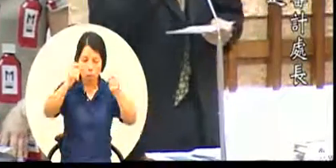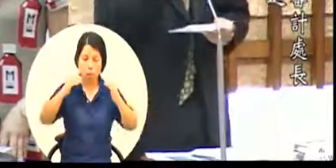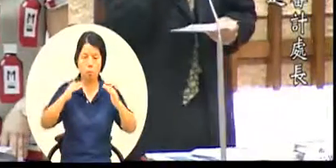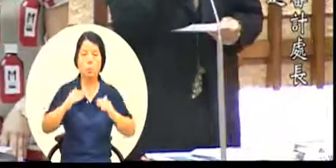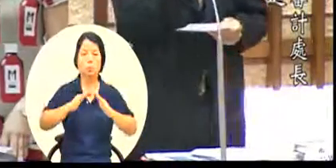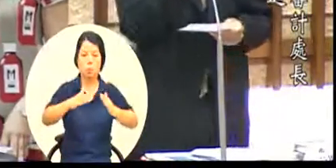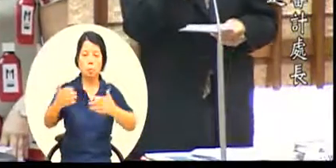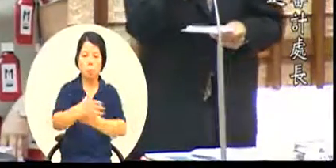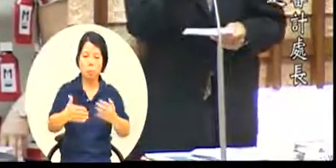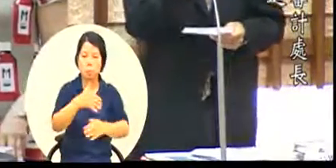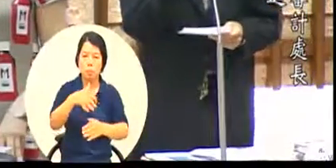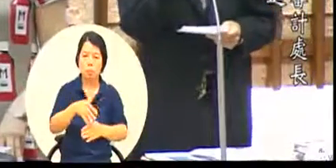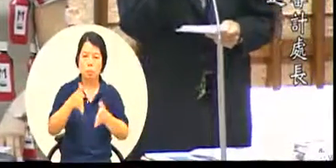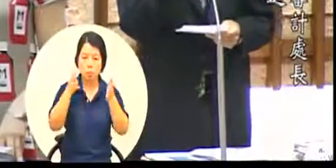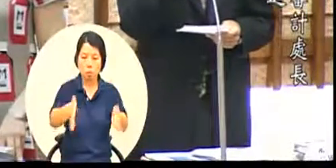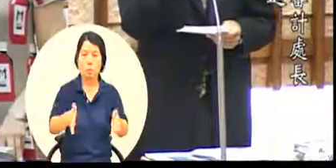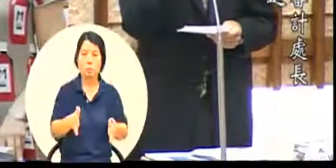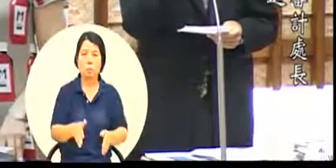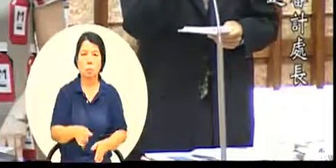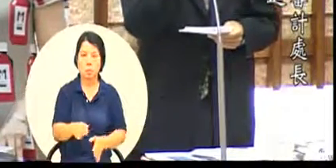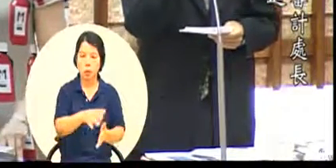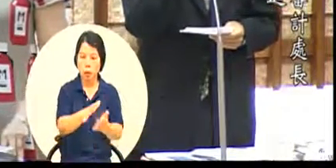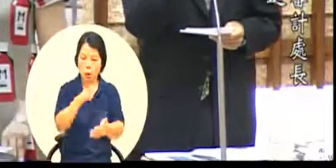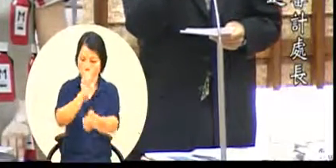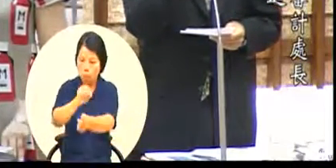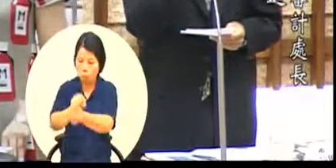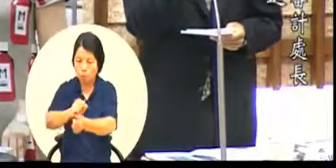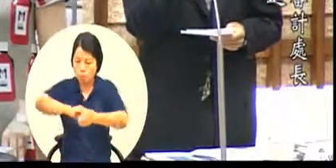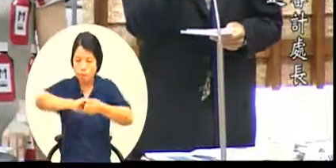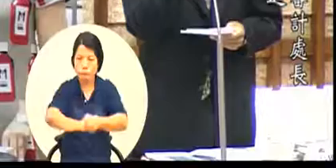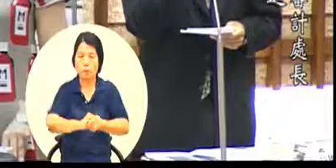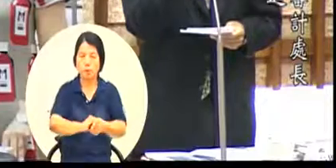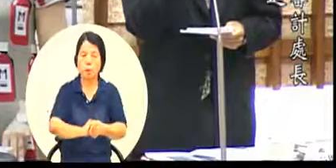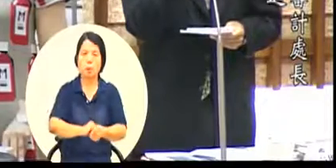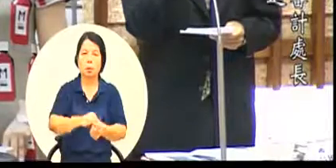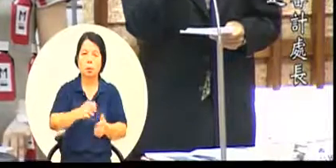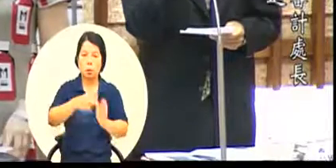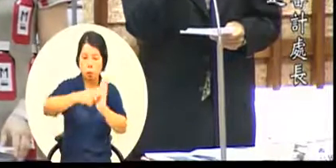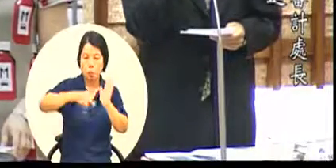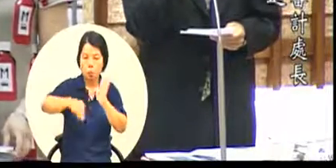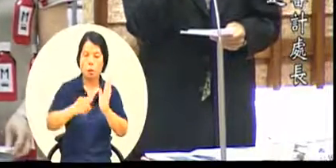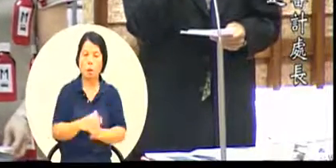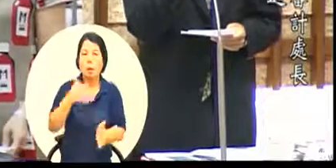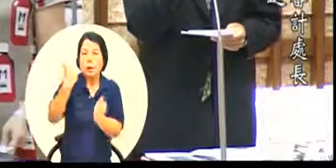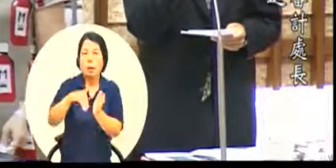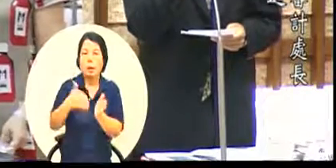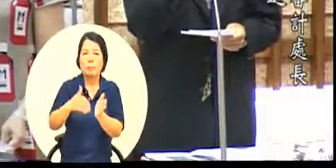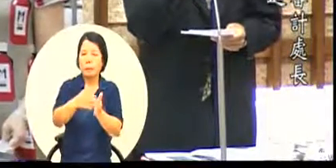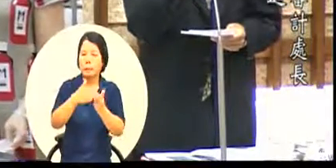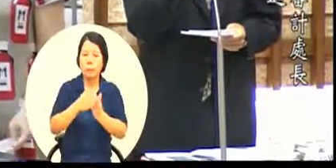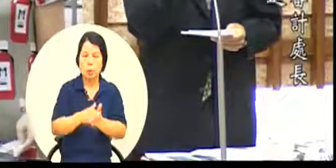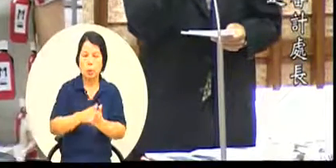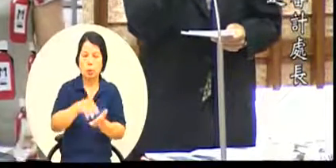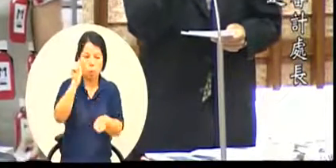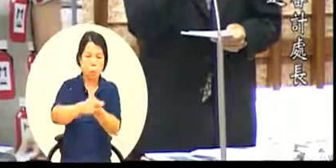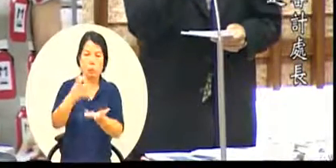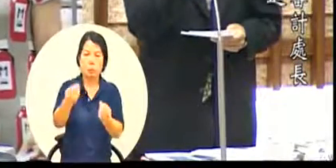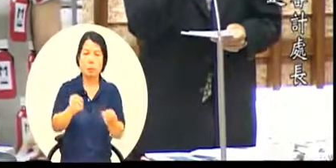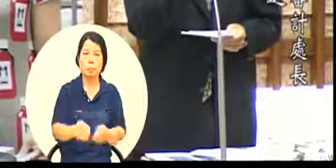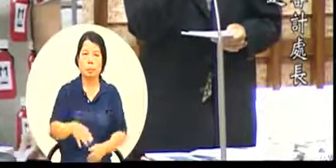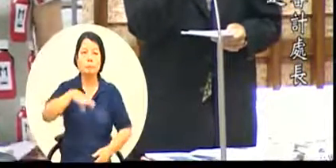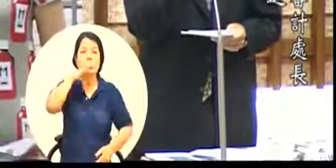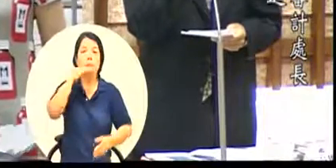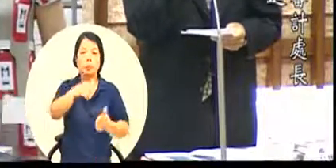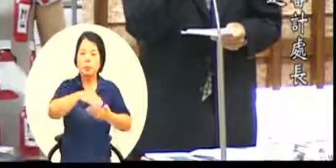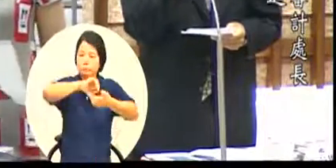其实我们现在是针对那个已经查核确定的部分来发表，还没确定的部分，我们都是要等到整个确定以后再来处